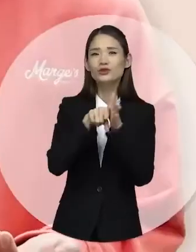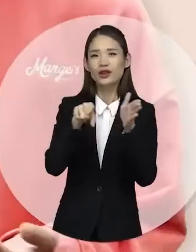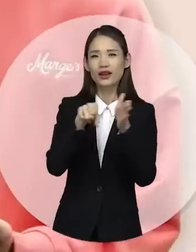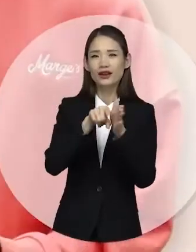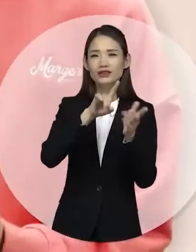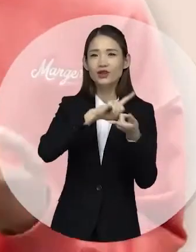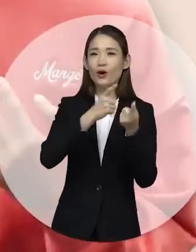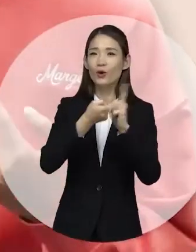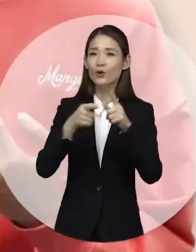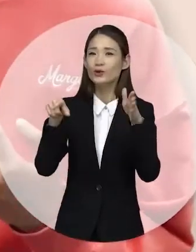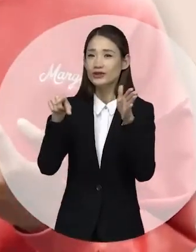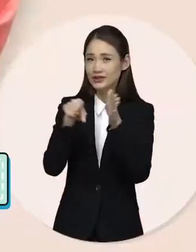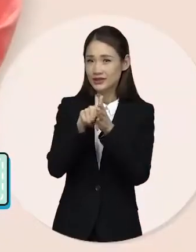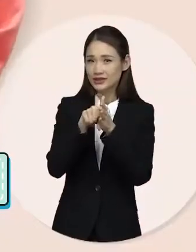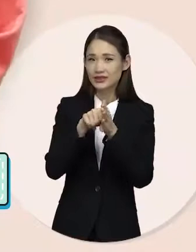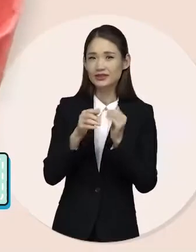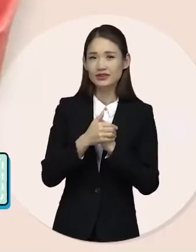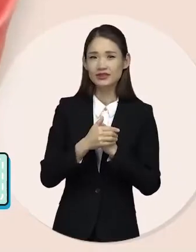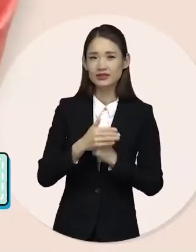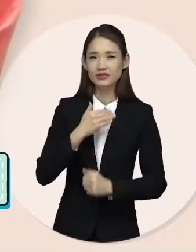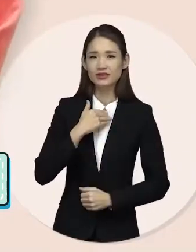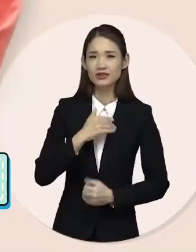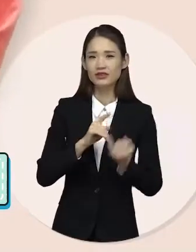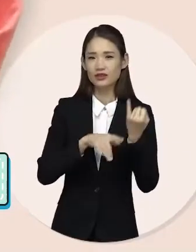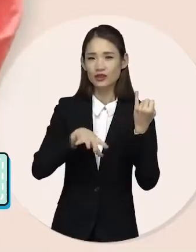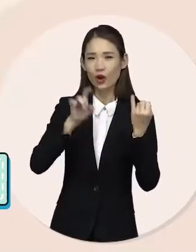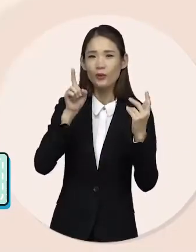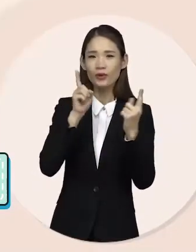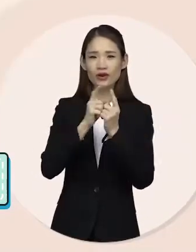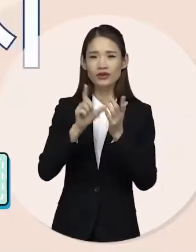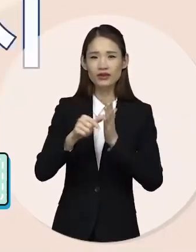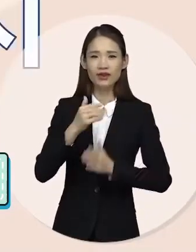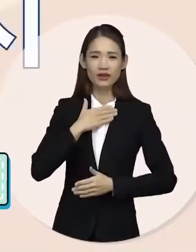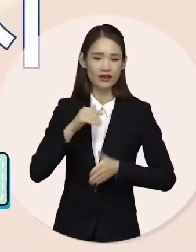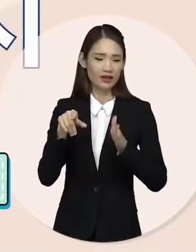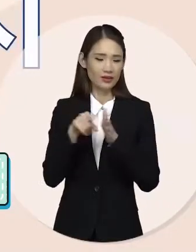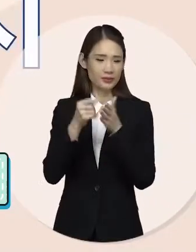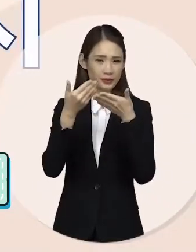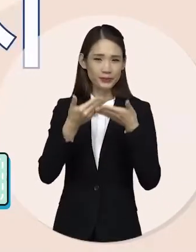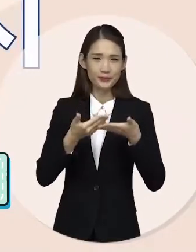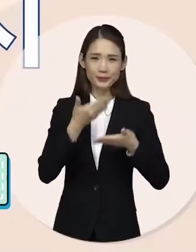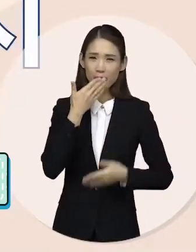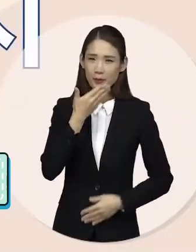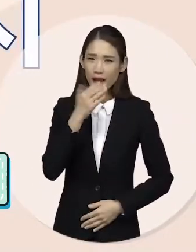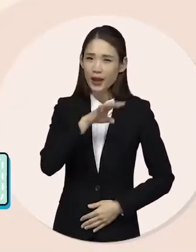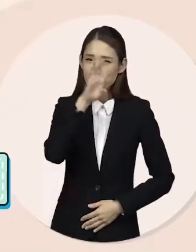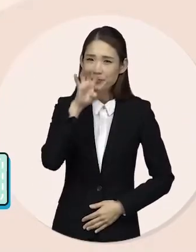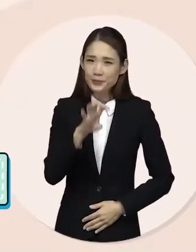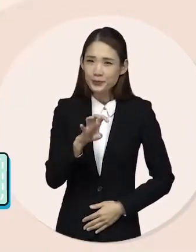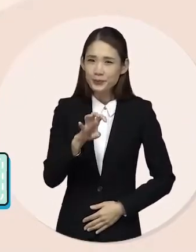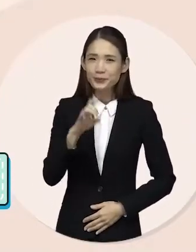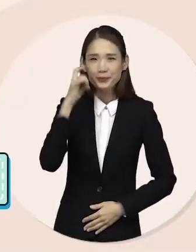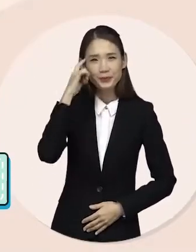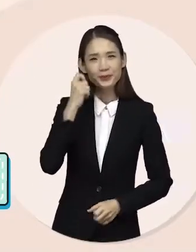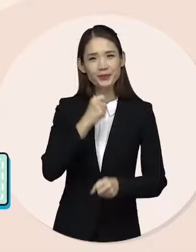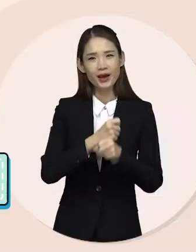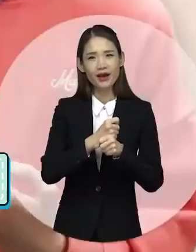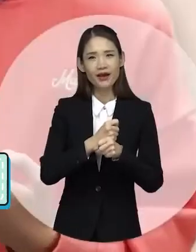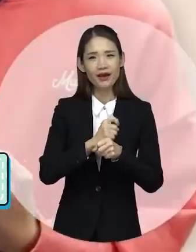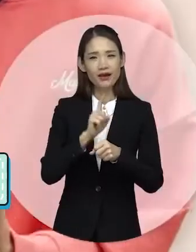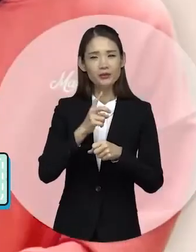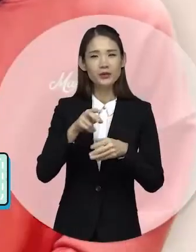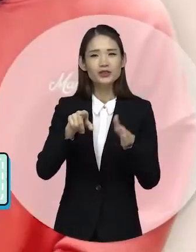생각해요. 신뢰. 서로를 신뢰한다. 제가 소희를 처음 만났을 때 언제까지 나한테 이렇게 할 수 있을까? 라고 생각했던 것도 어떻게